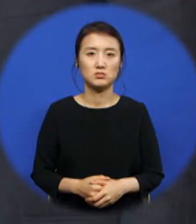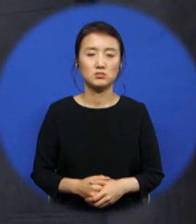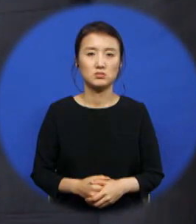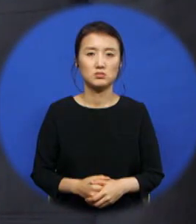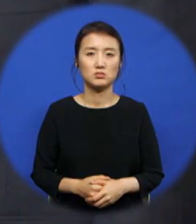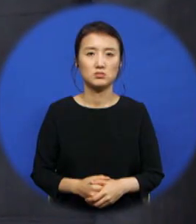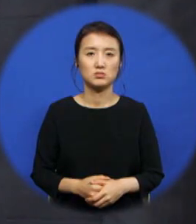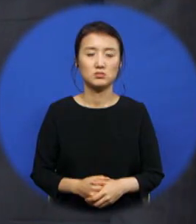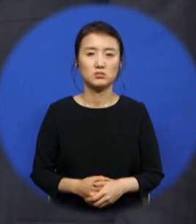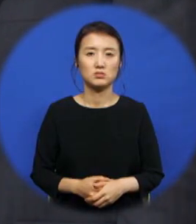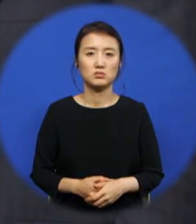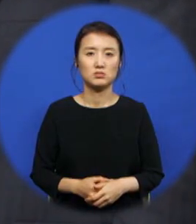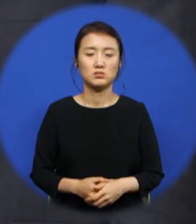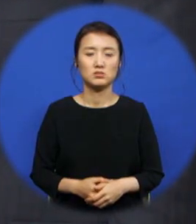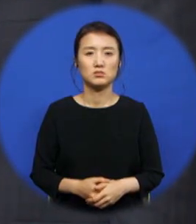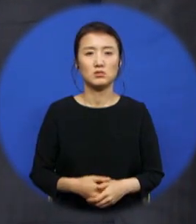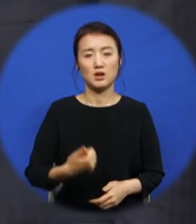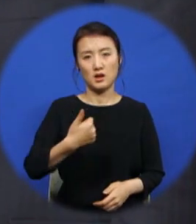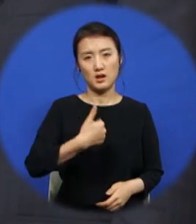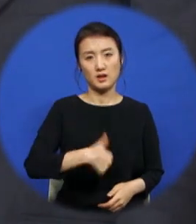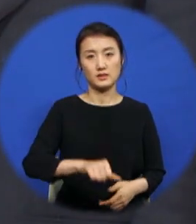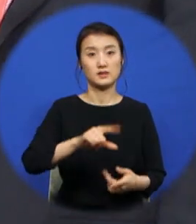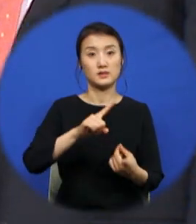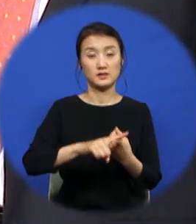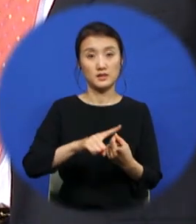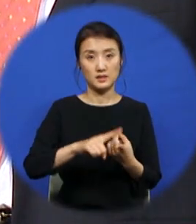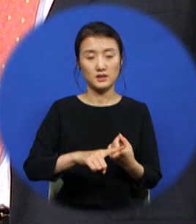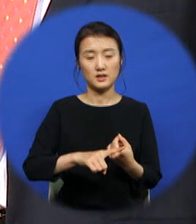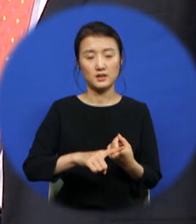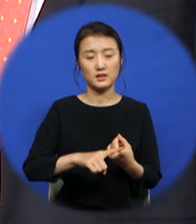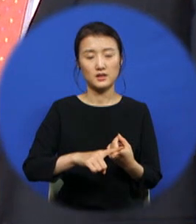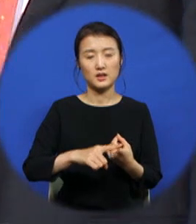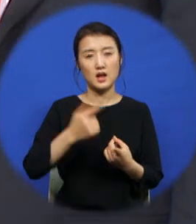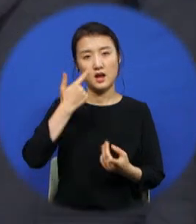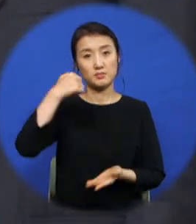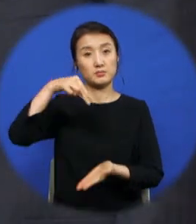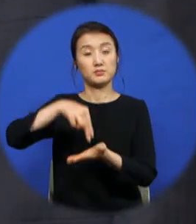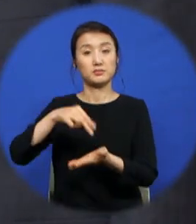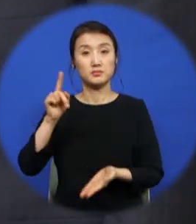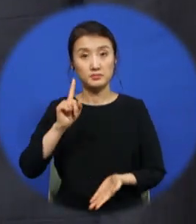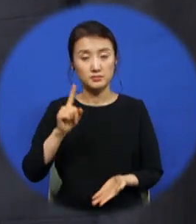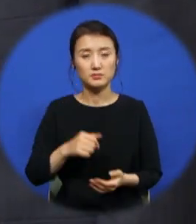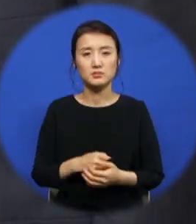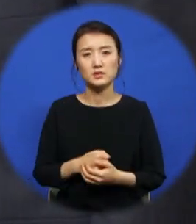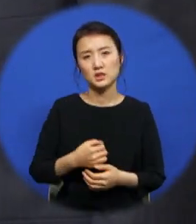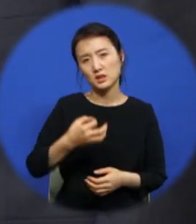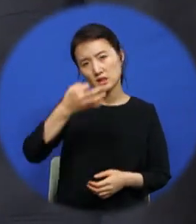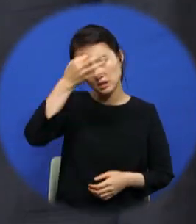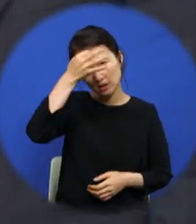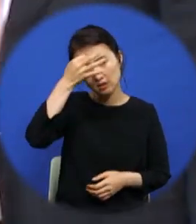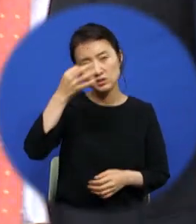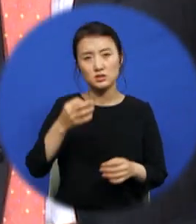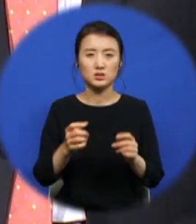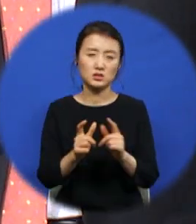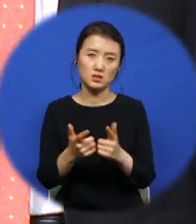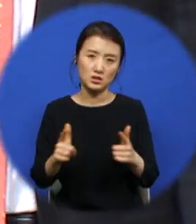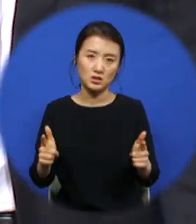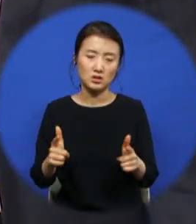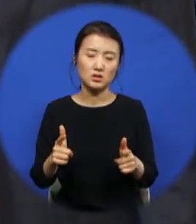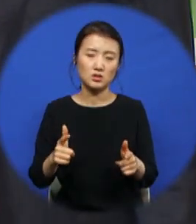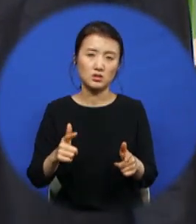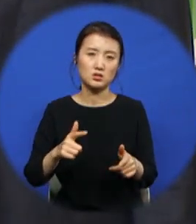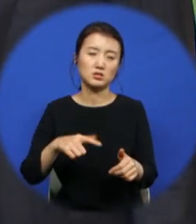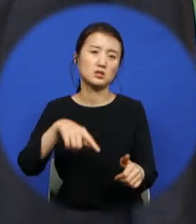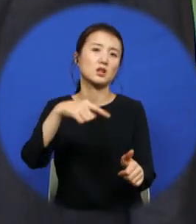아들에 대한 악의적인 의무 가운데 하나는 기술이라 실용적인 기능을 가르치는 것이 다는